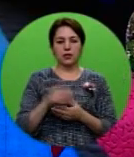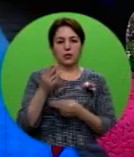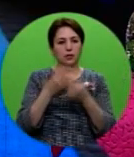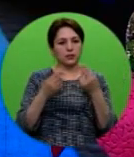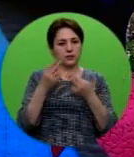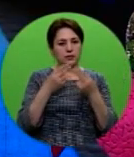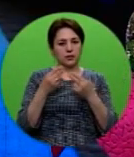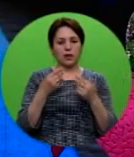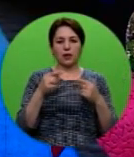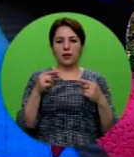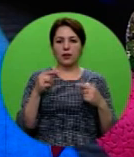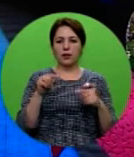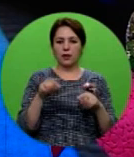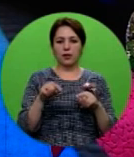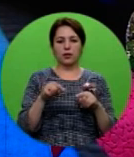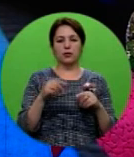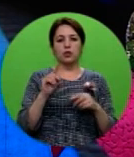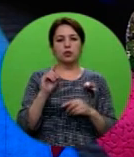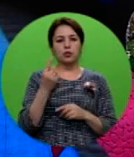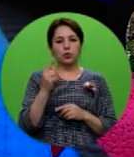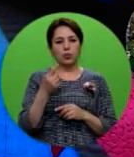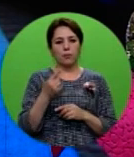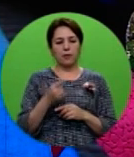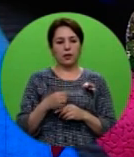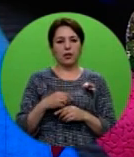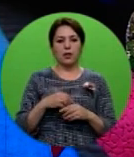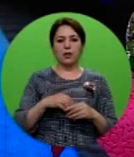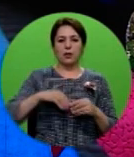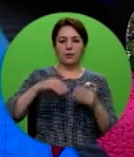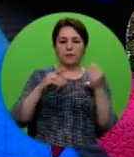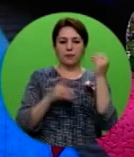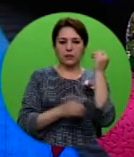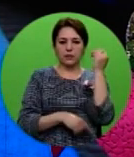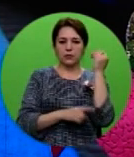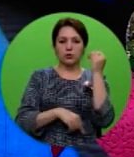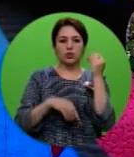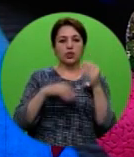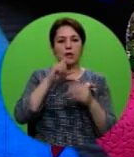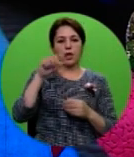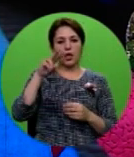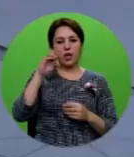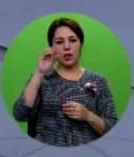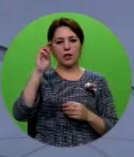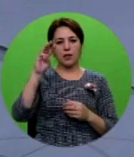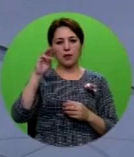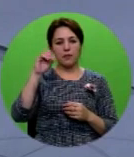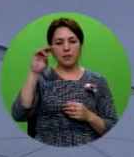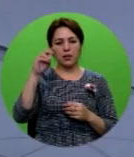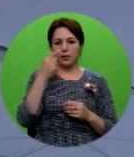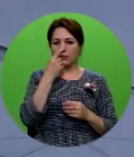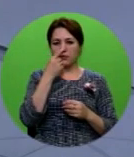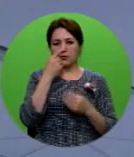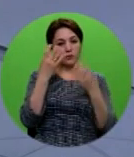раскрашивать таким образом, чтобы последующий элемент, который вы раскрашиваете, он не был